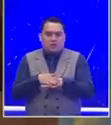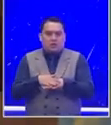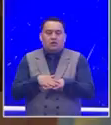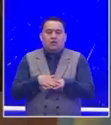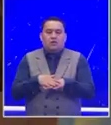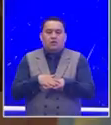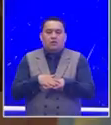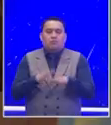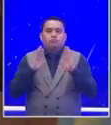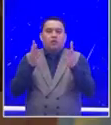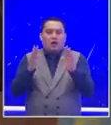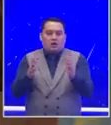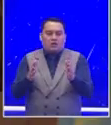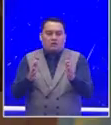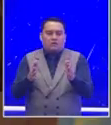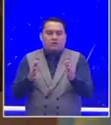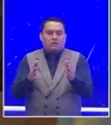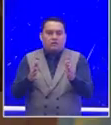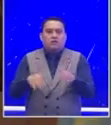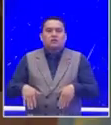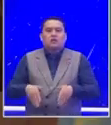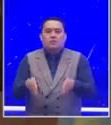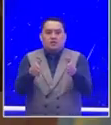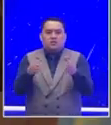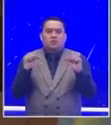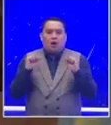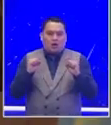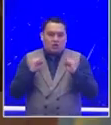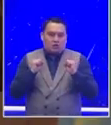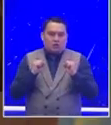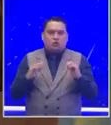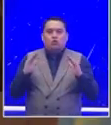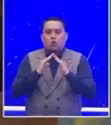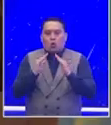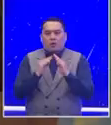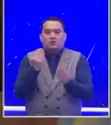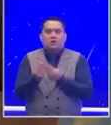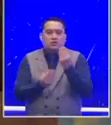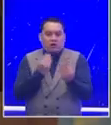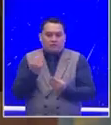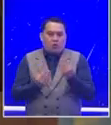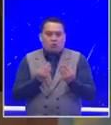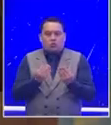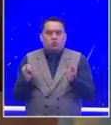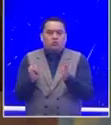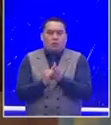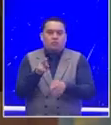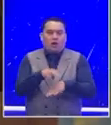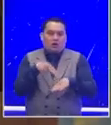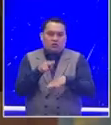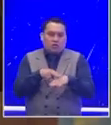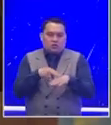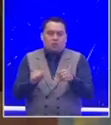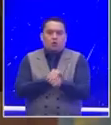населения, парков, скверов, набережных, спортивных и придомовых детских площадок с установкой полицейских